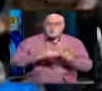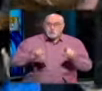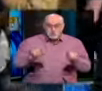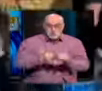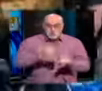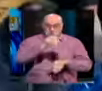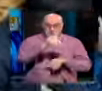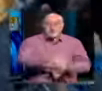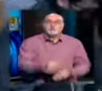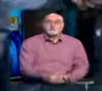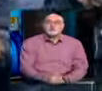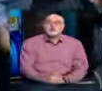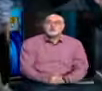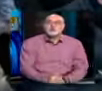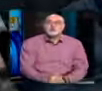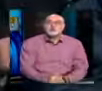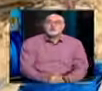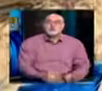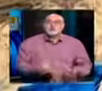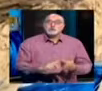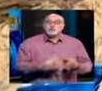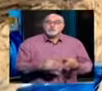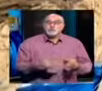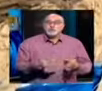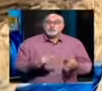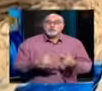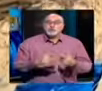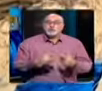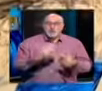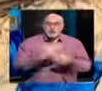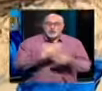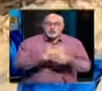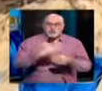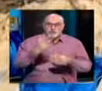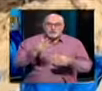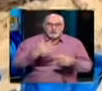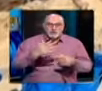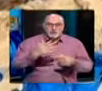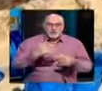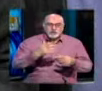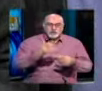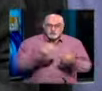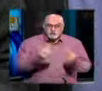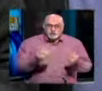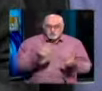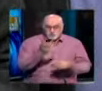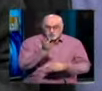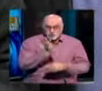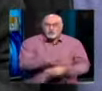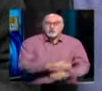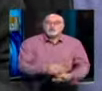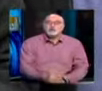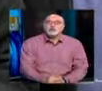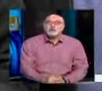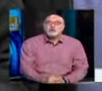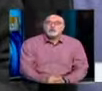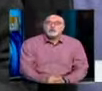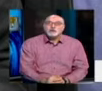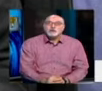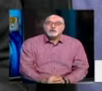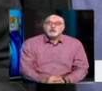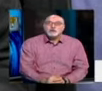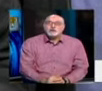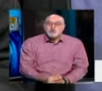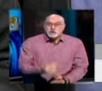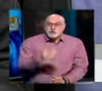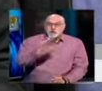فلسطينيا مكبلوا الأيدي ودفنوا في أحد المدارس في الشمال. يعني منذ قرار المحكمة اليوم حوالي 400 شهيد